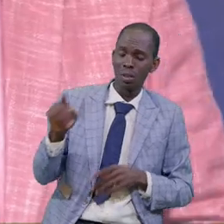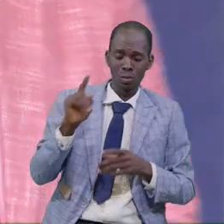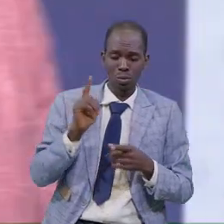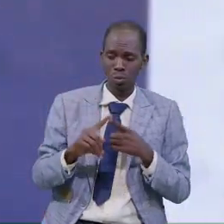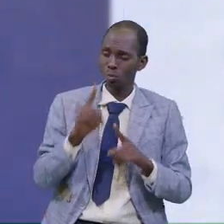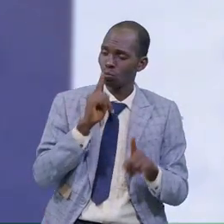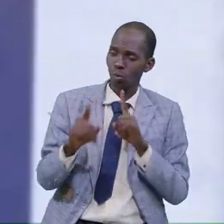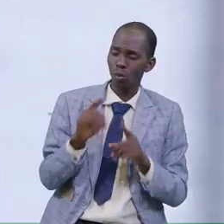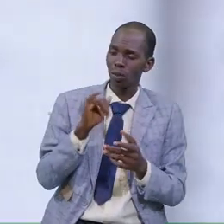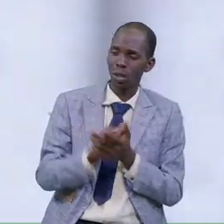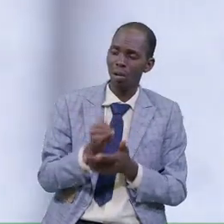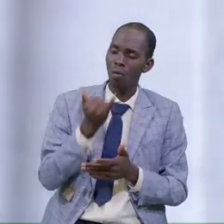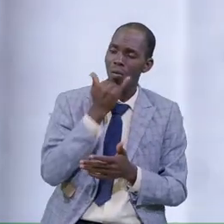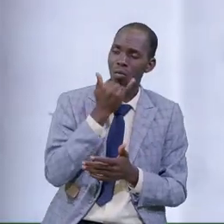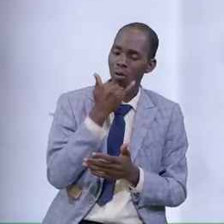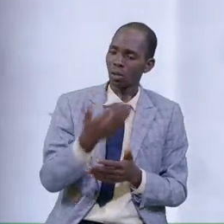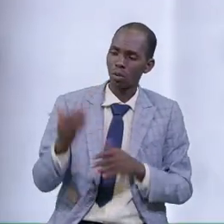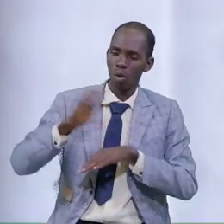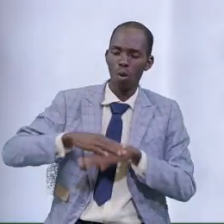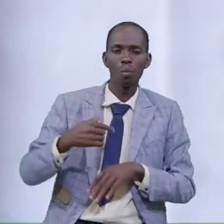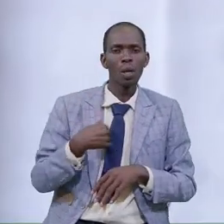déverse l'acide sur moi.